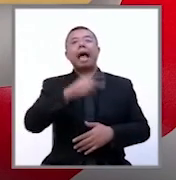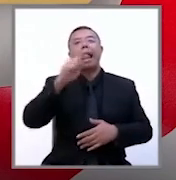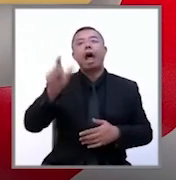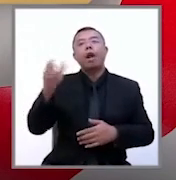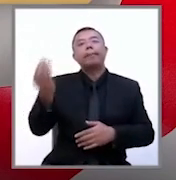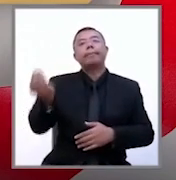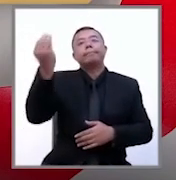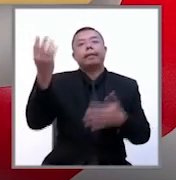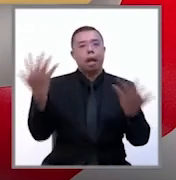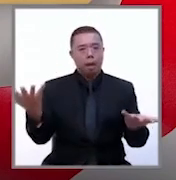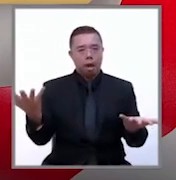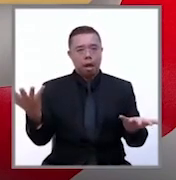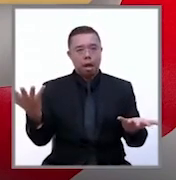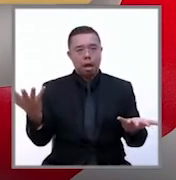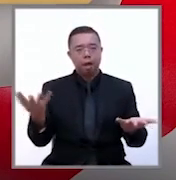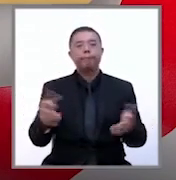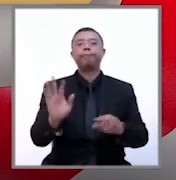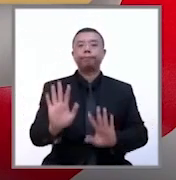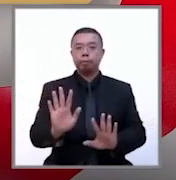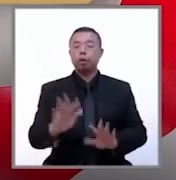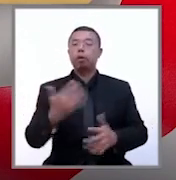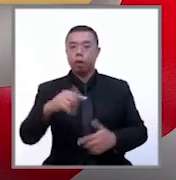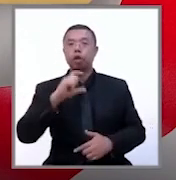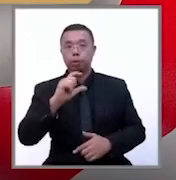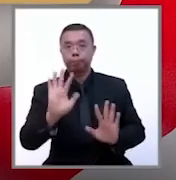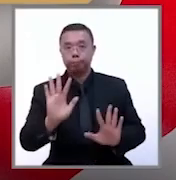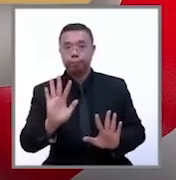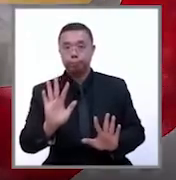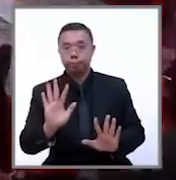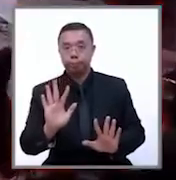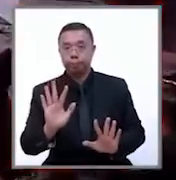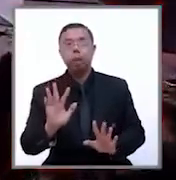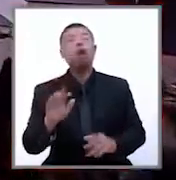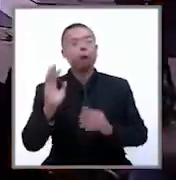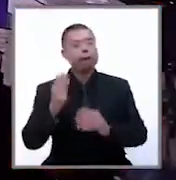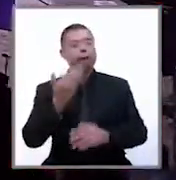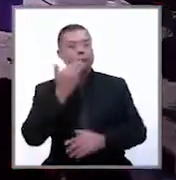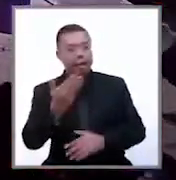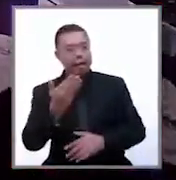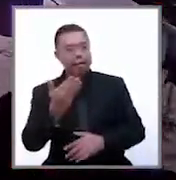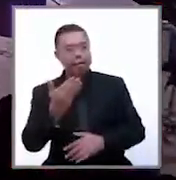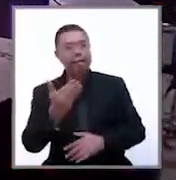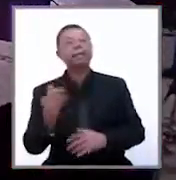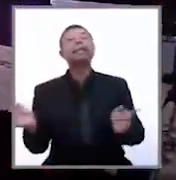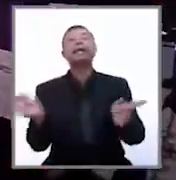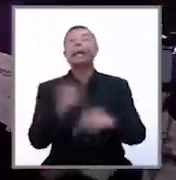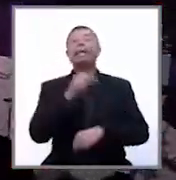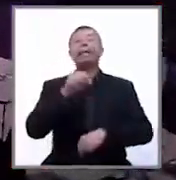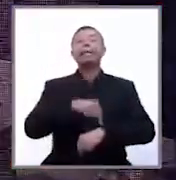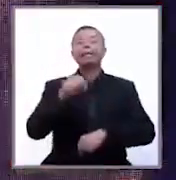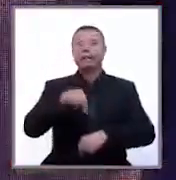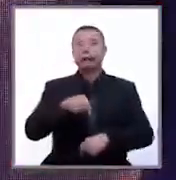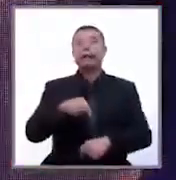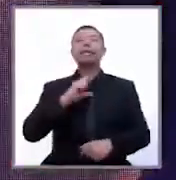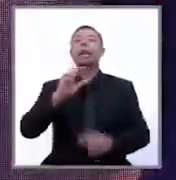kepemimpinan baik Masih Ada Waktu cukup oke terima kasih Selanjutnya kami persilakan kepada calon